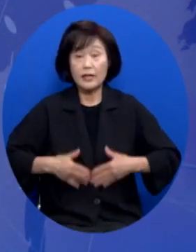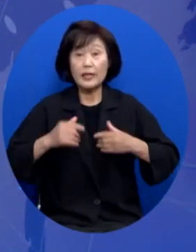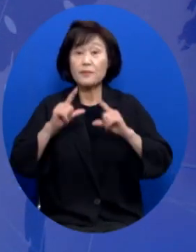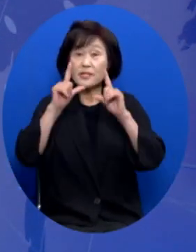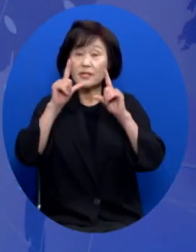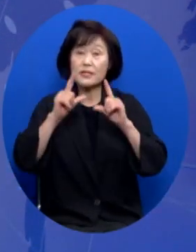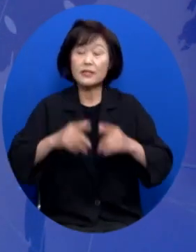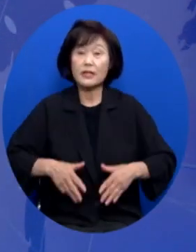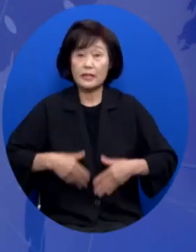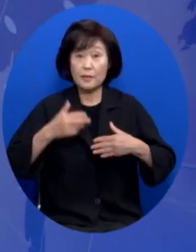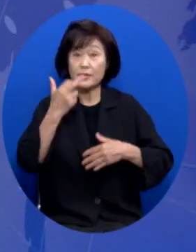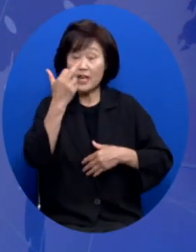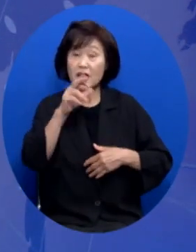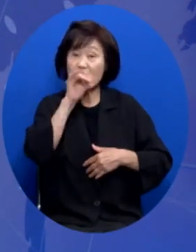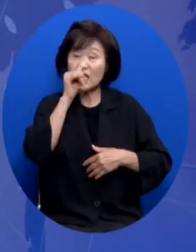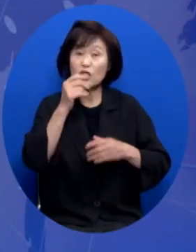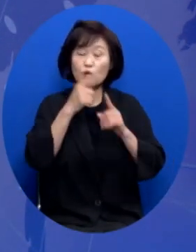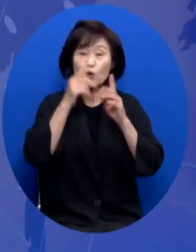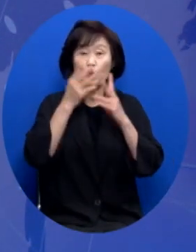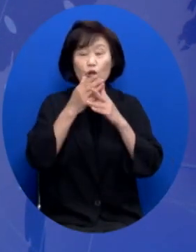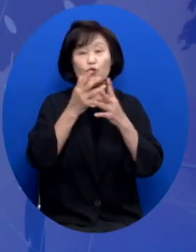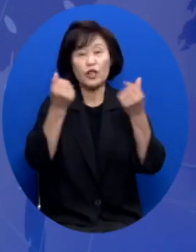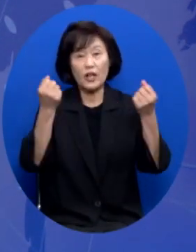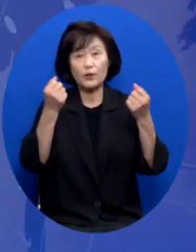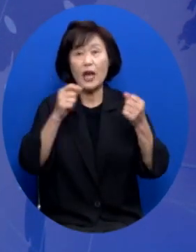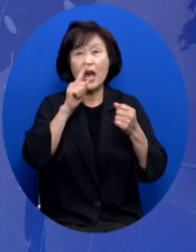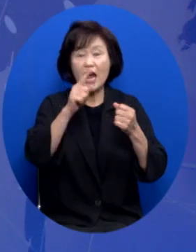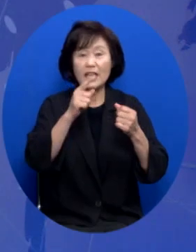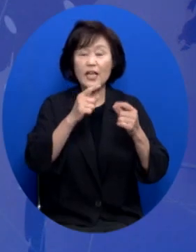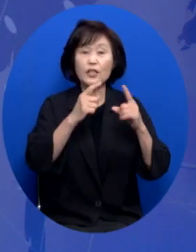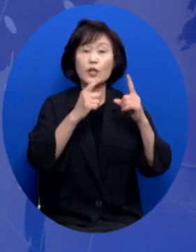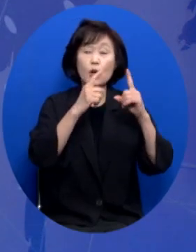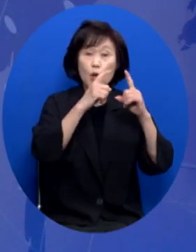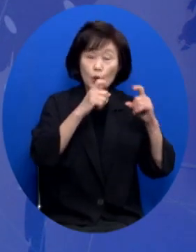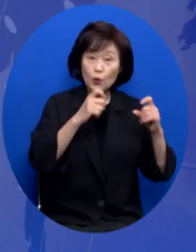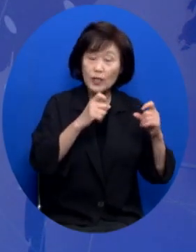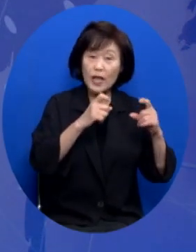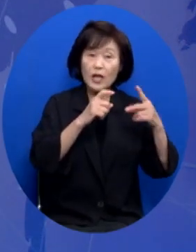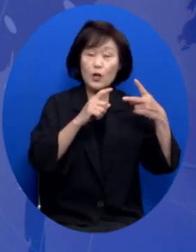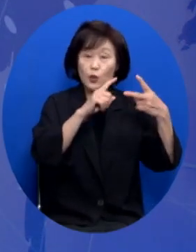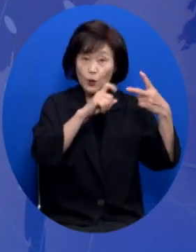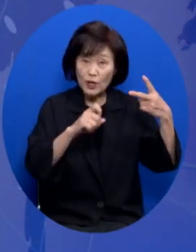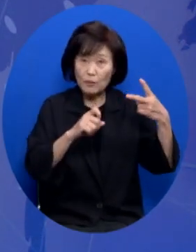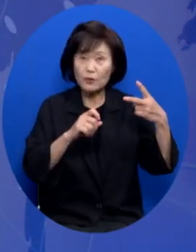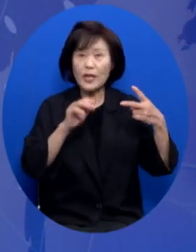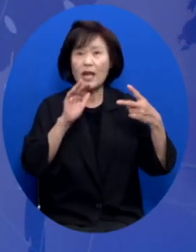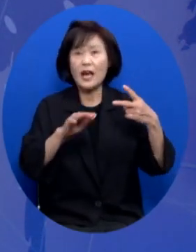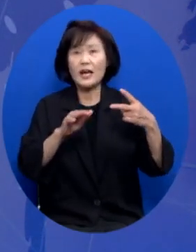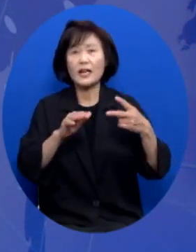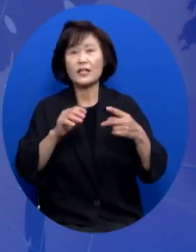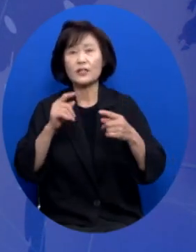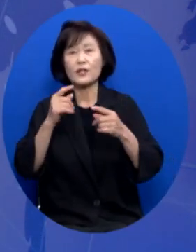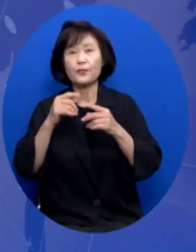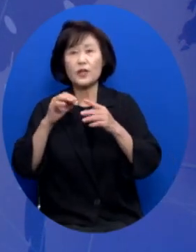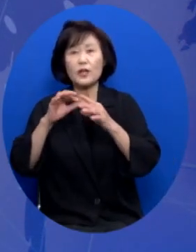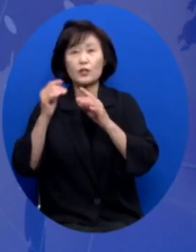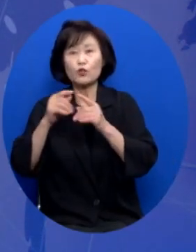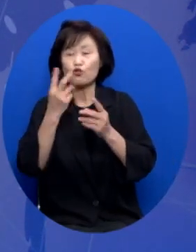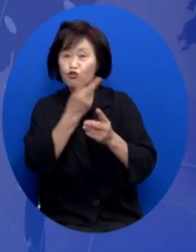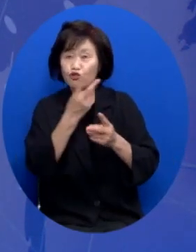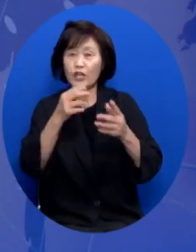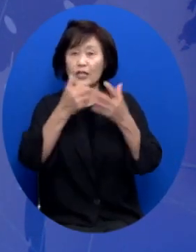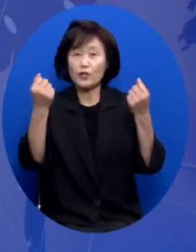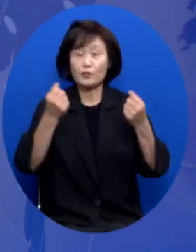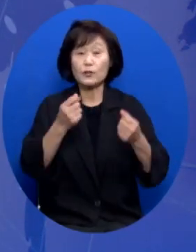나뉘어 통합은 서울 동대문에, 합동은 용산에 임시교사를 마련했습니다. 이 교단 분열은 통합과